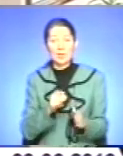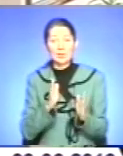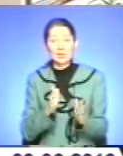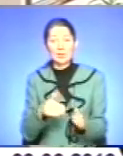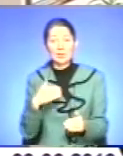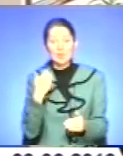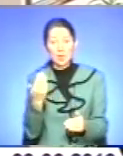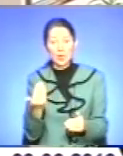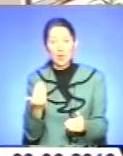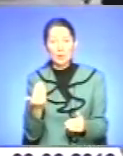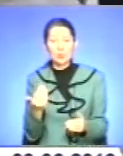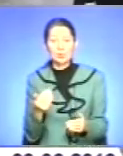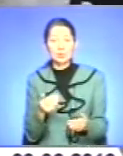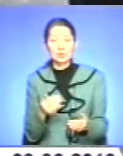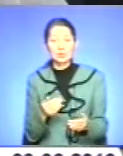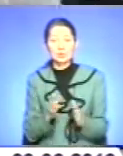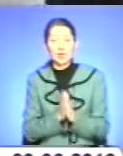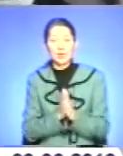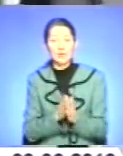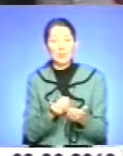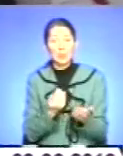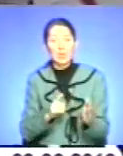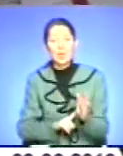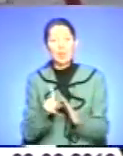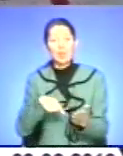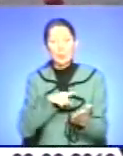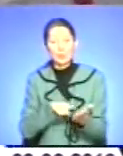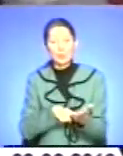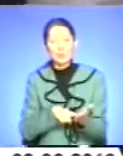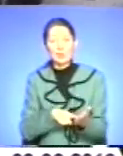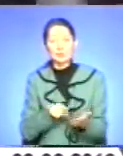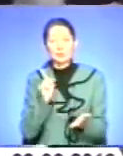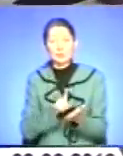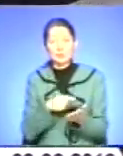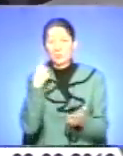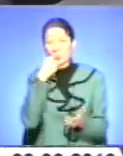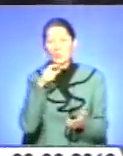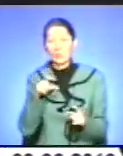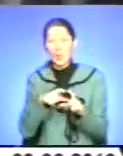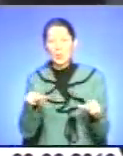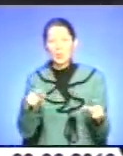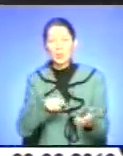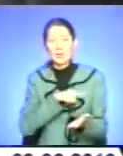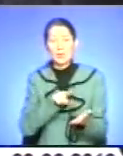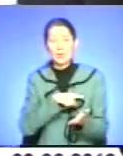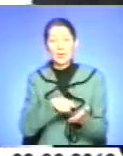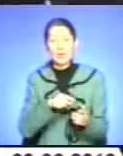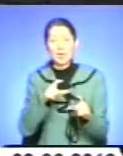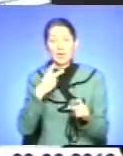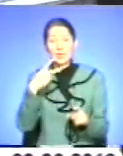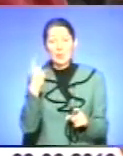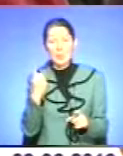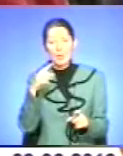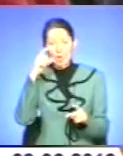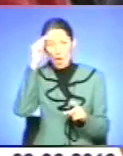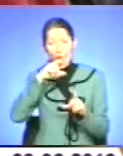його вказівкою. Перед початком ЗНО уповноважена особа пункту тестування 21-й школі Юрій Шенюк